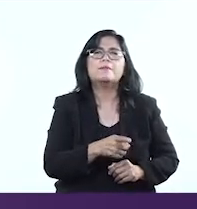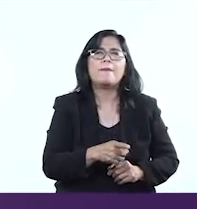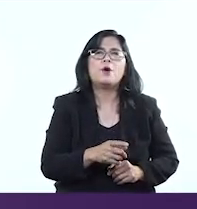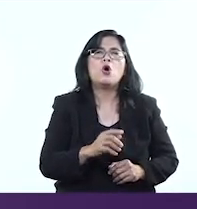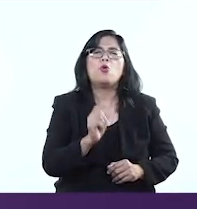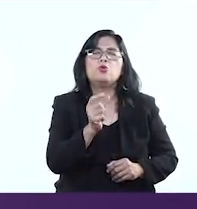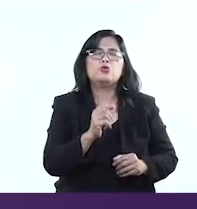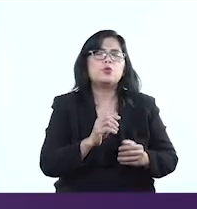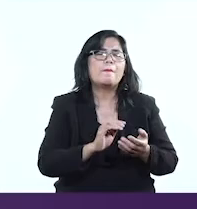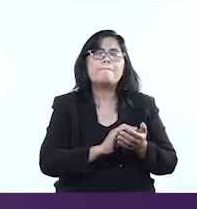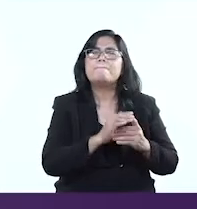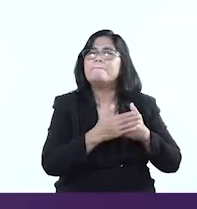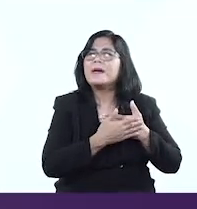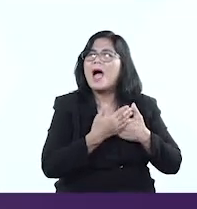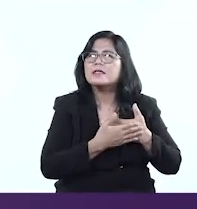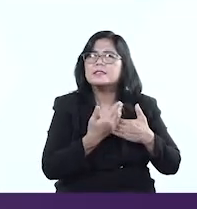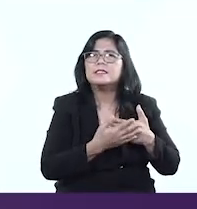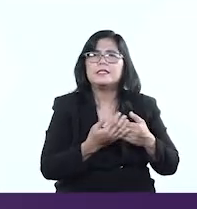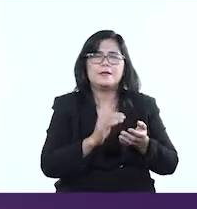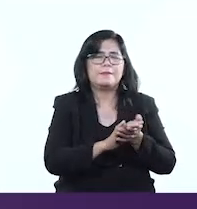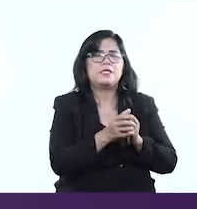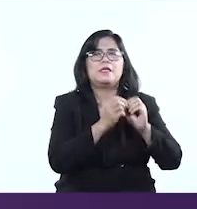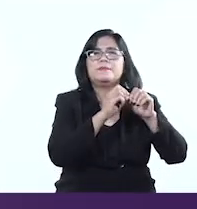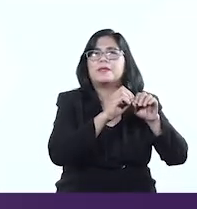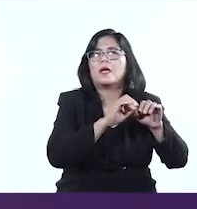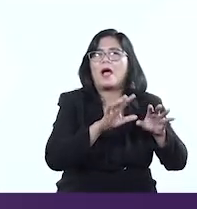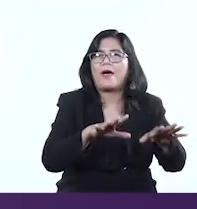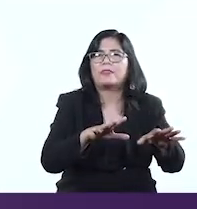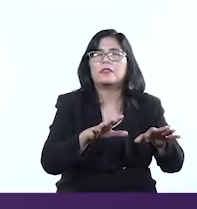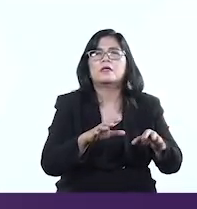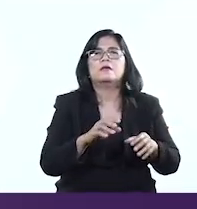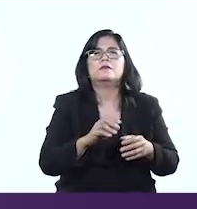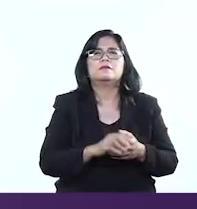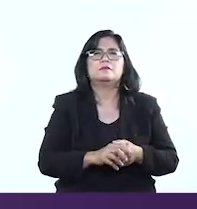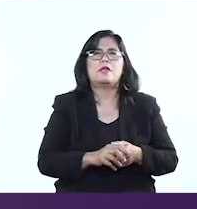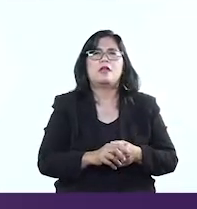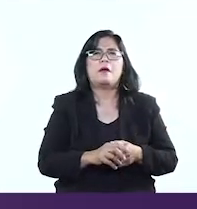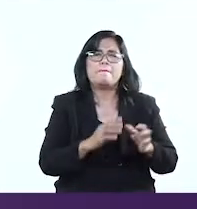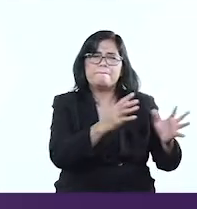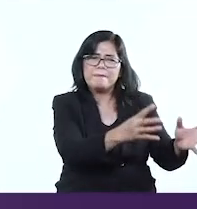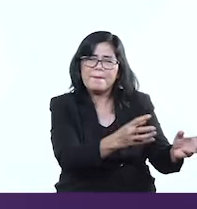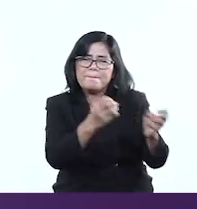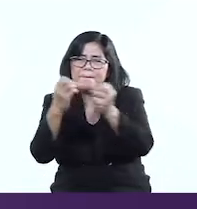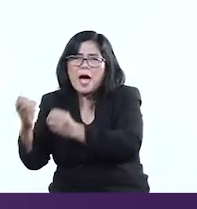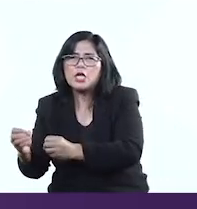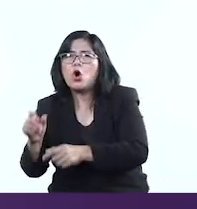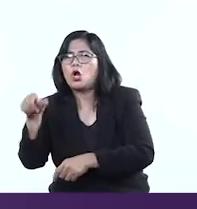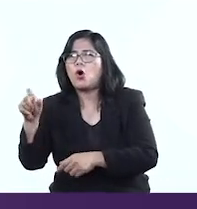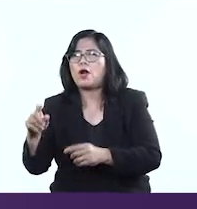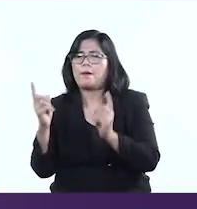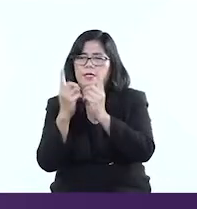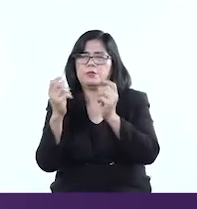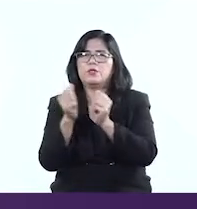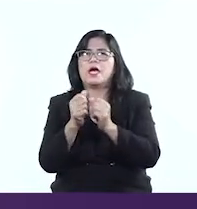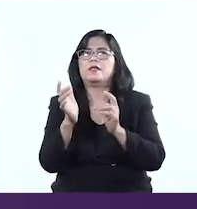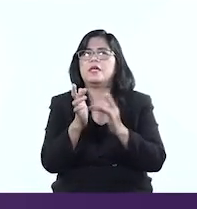Hai menjadi berkah serta memenangkan itu murni Hai murni bukan berarti pengen keliatan hebat main